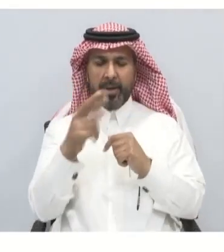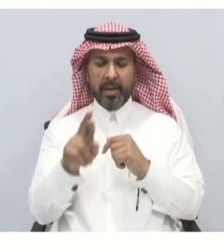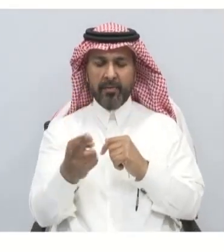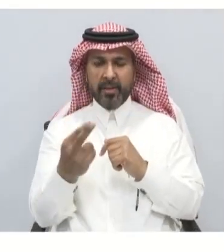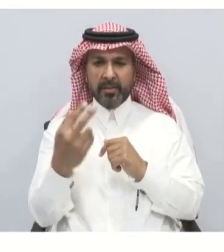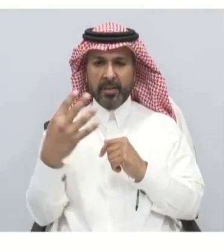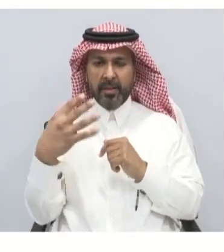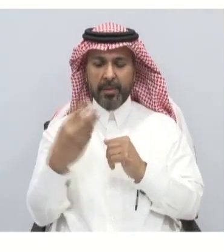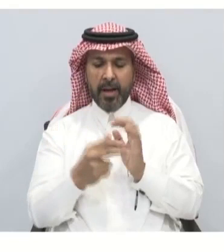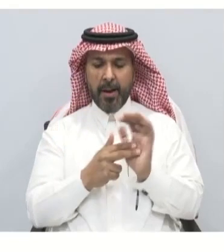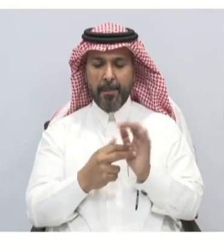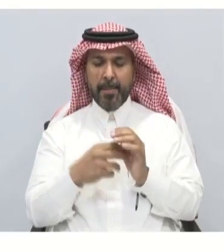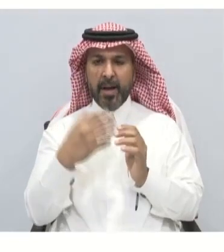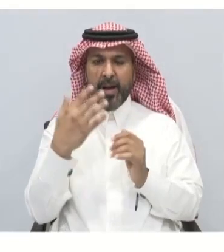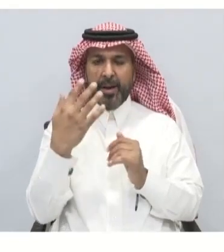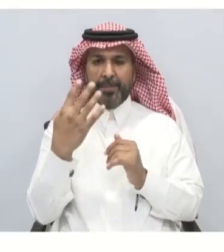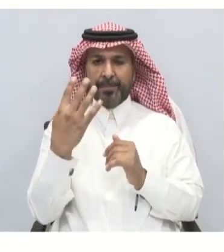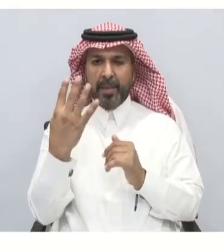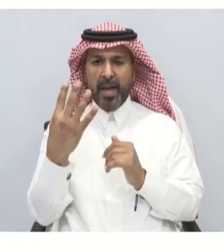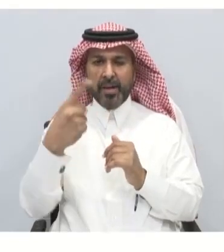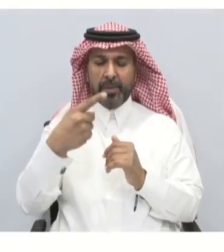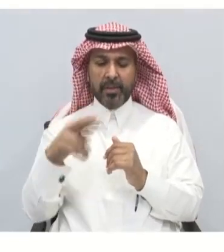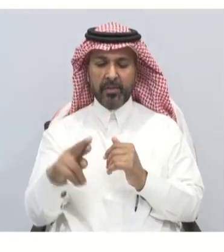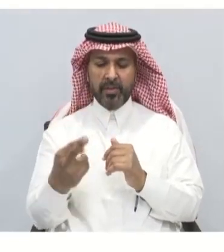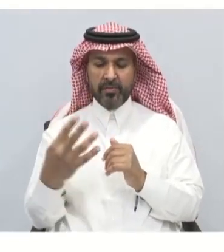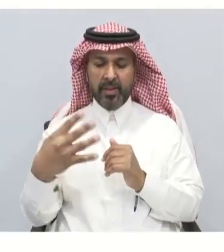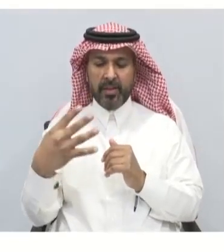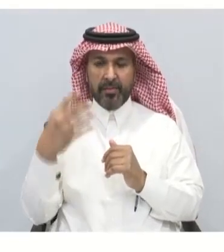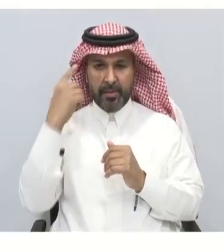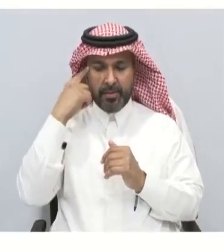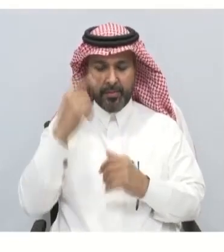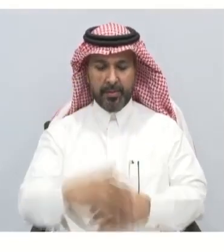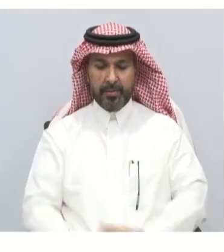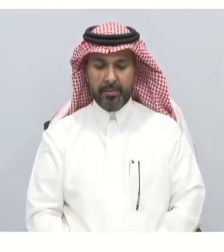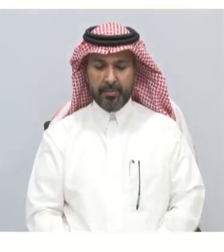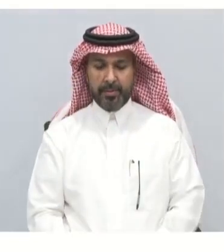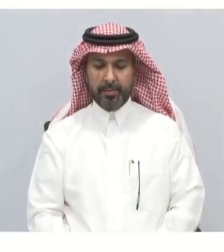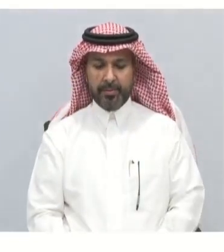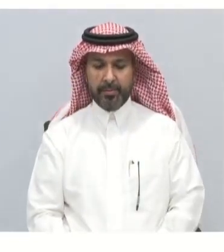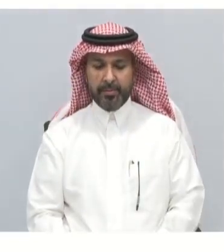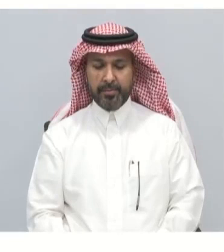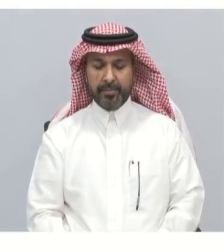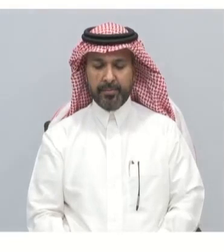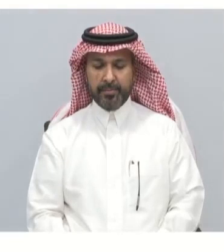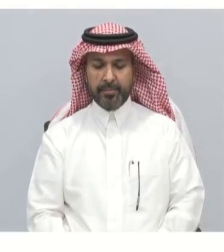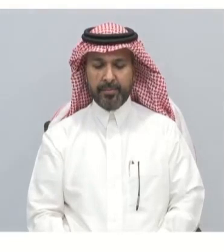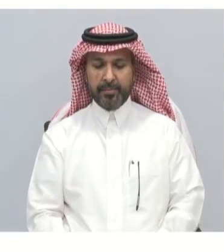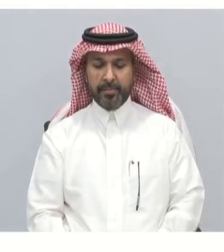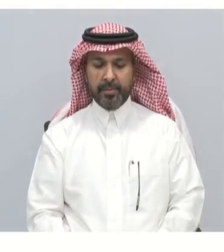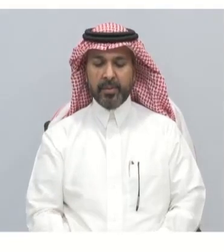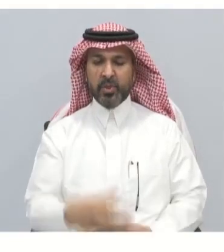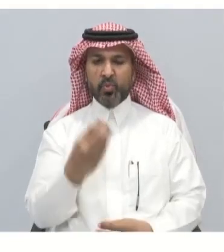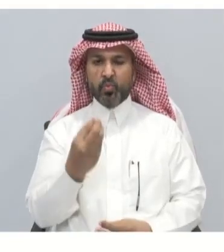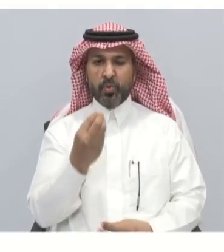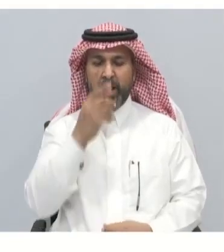66 راح يكون الناتج 14 و4 من او 40 من اذا لم